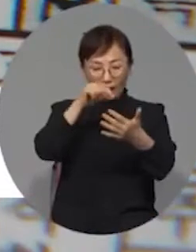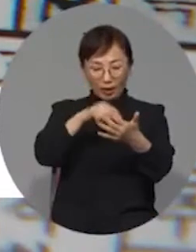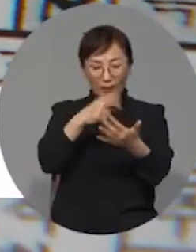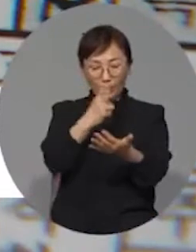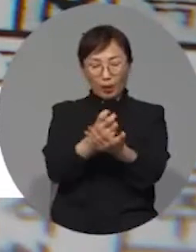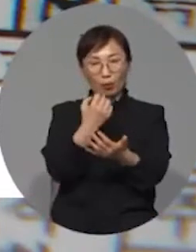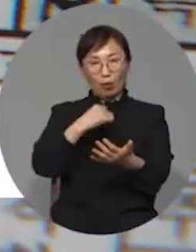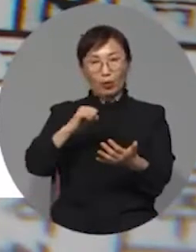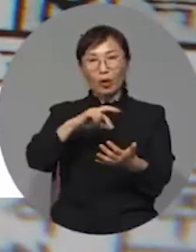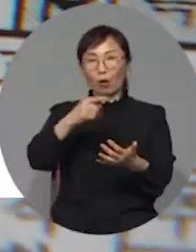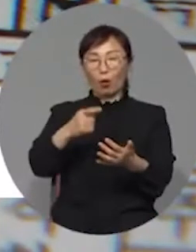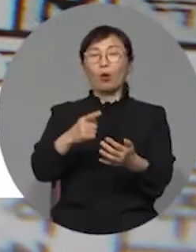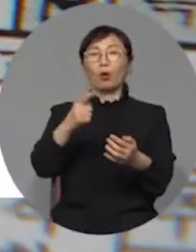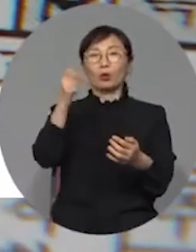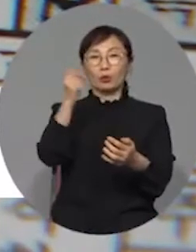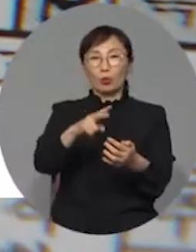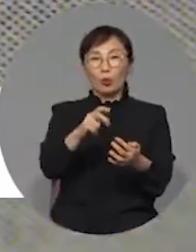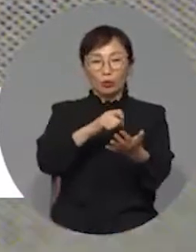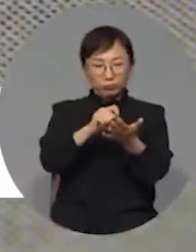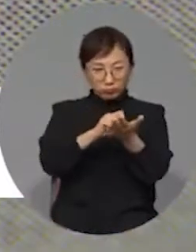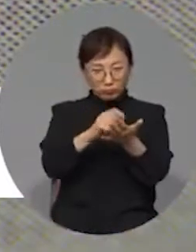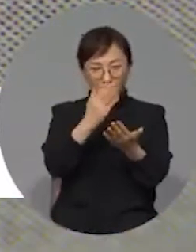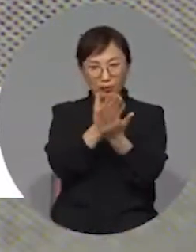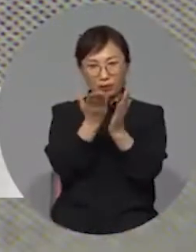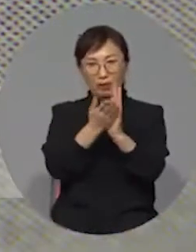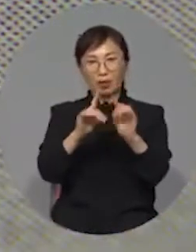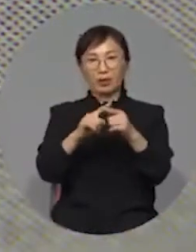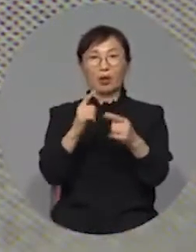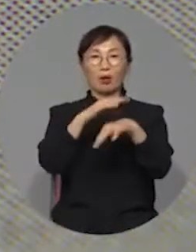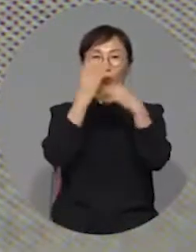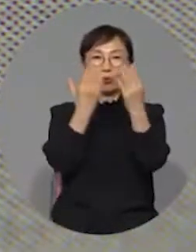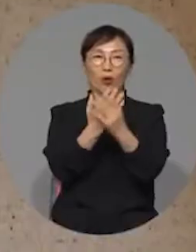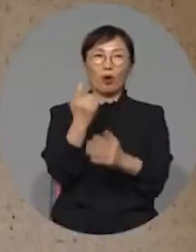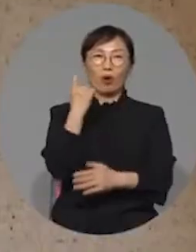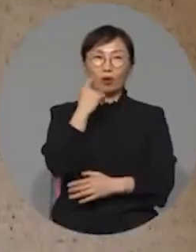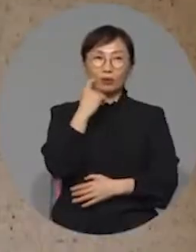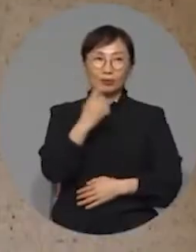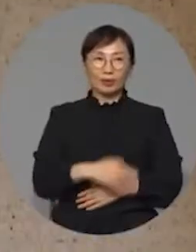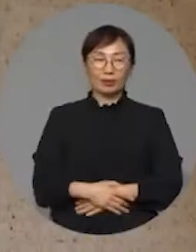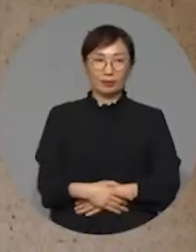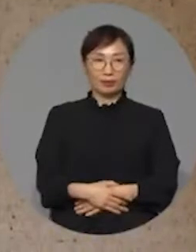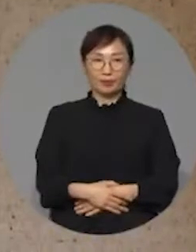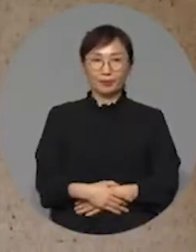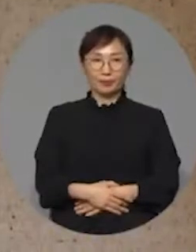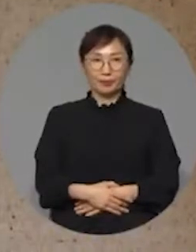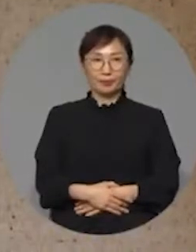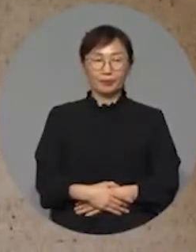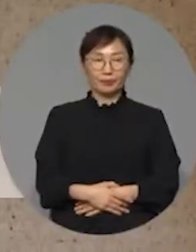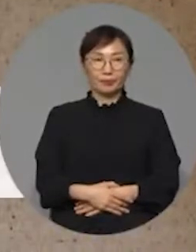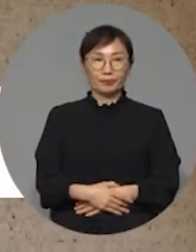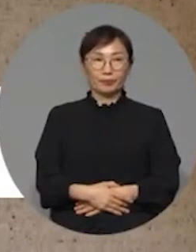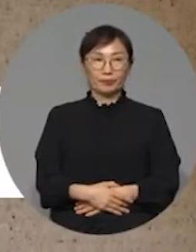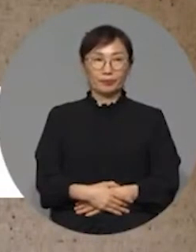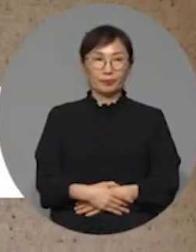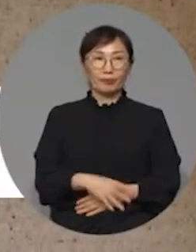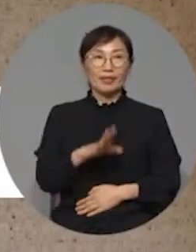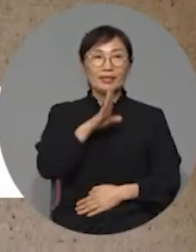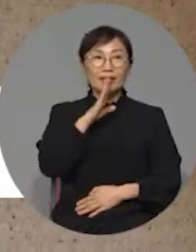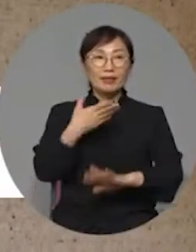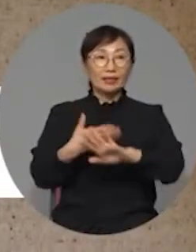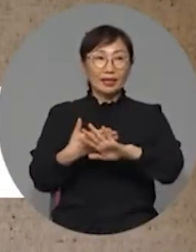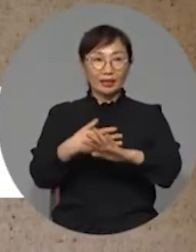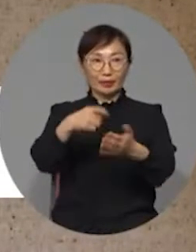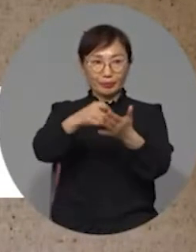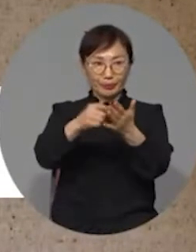환자 정보와 이송 기록까지 허위로 작성한 겁니다. 사실과 다르게 다 기재가 되어 있어요. 네. 전체적인 순간